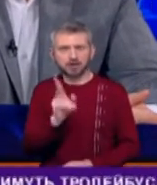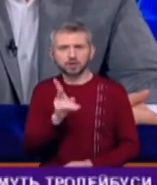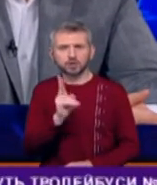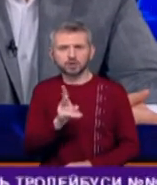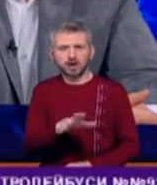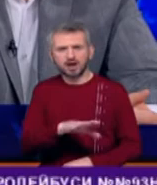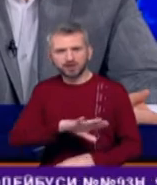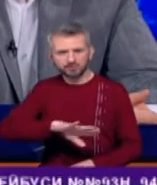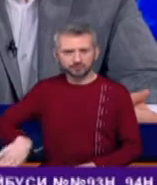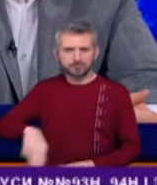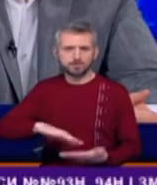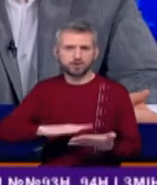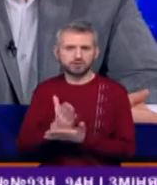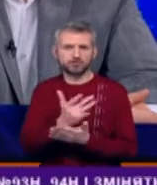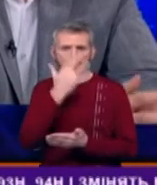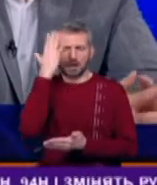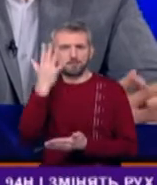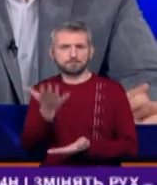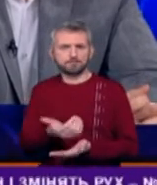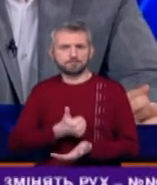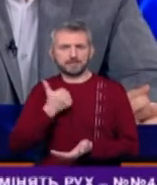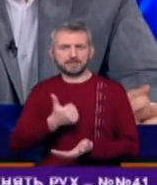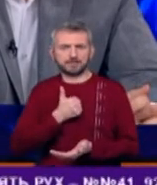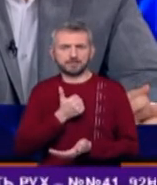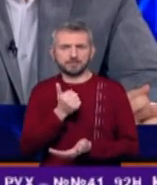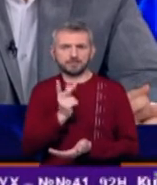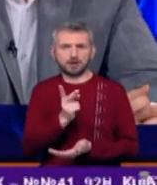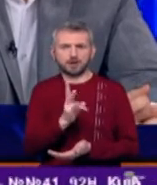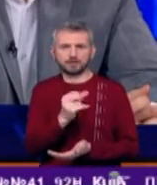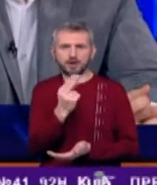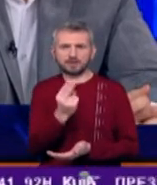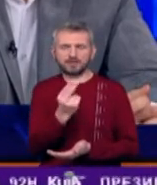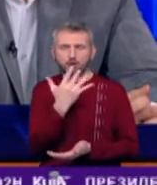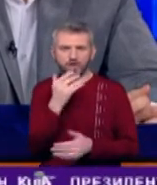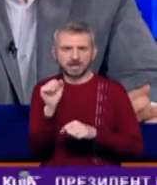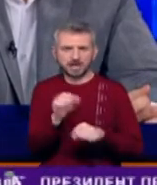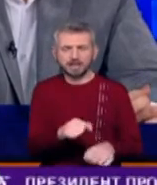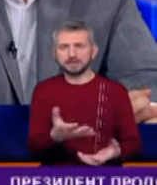отодвинул в сторону политические амбиции, как в плане национализм, значит,